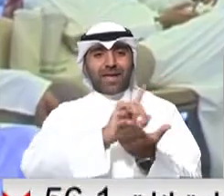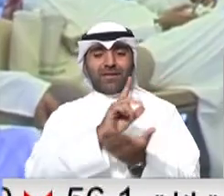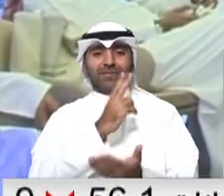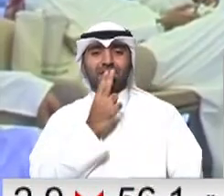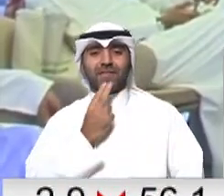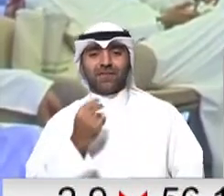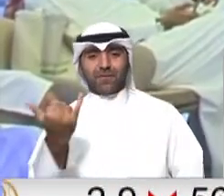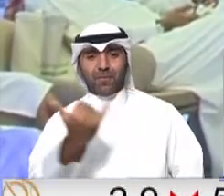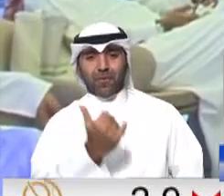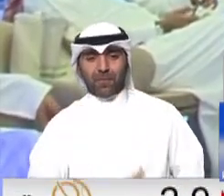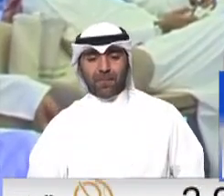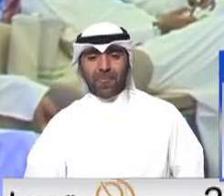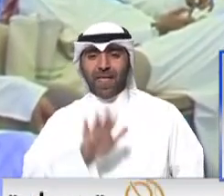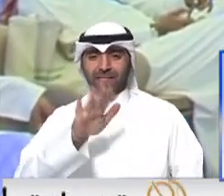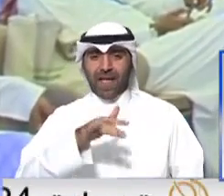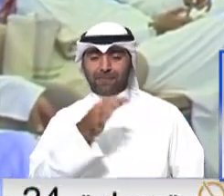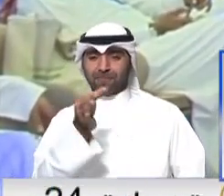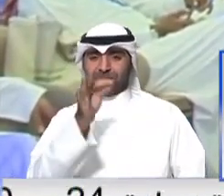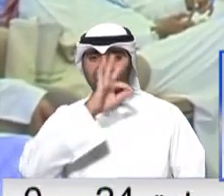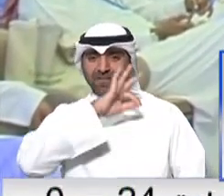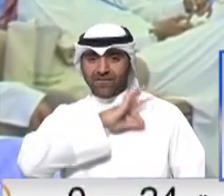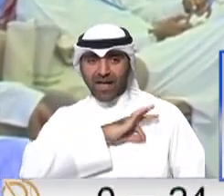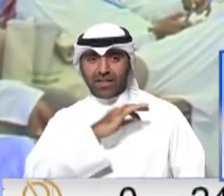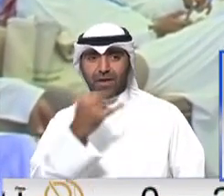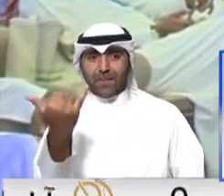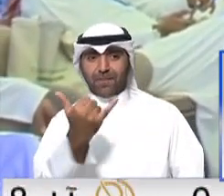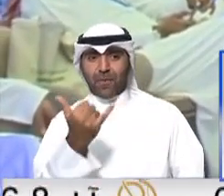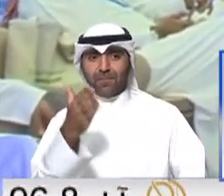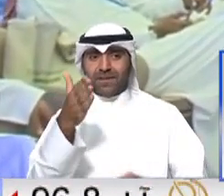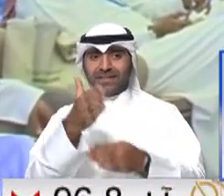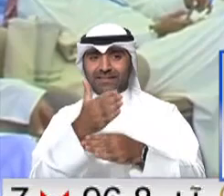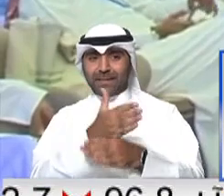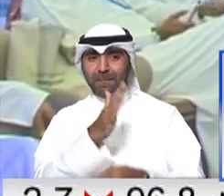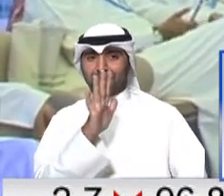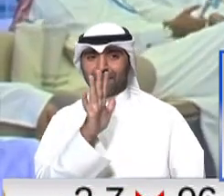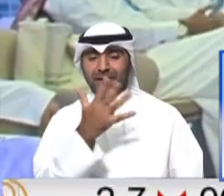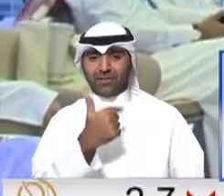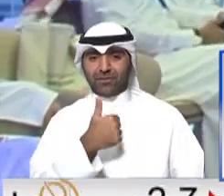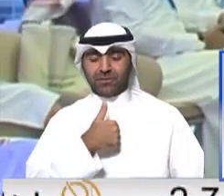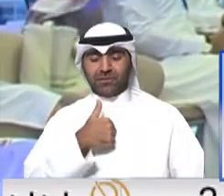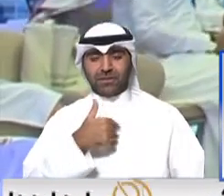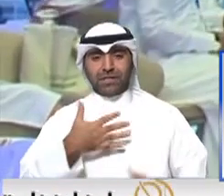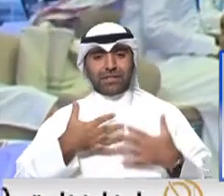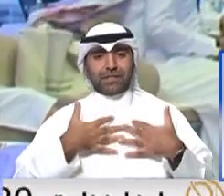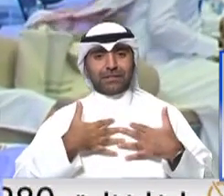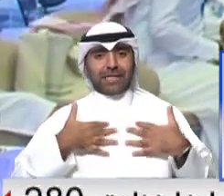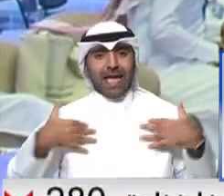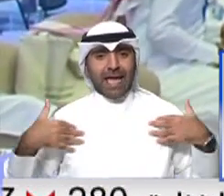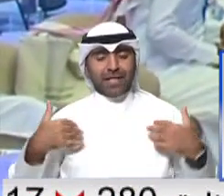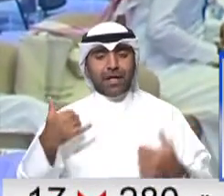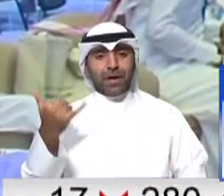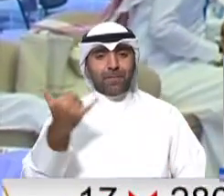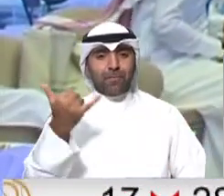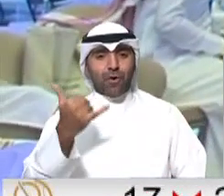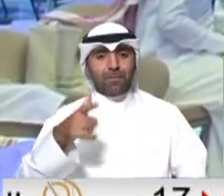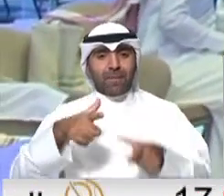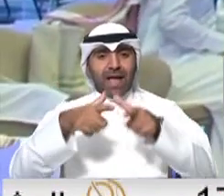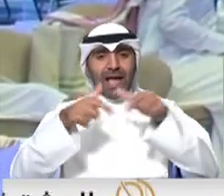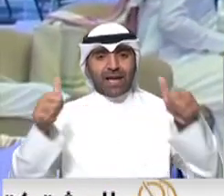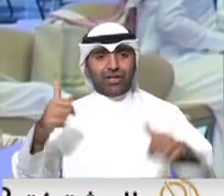جدا لمنطقتنا، خاصة أنه هذه المنطقة موضوع المناخ والتغير المناخي يأثر عليها كثيرا